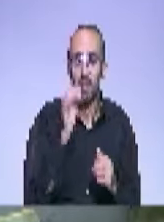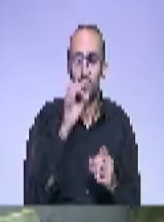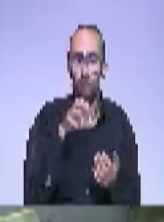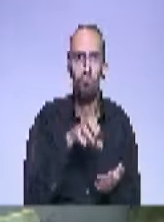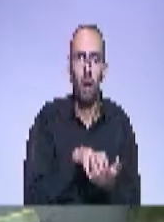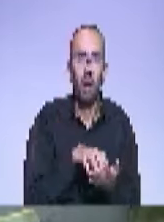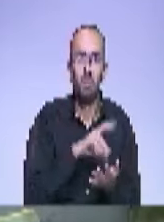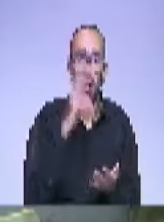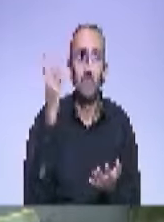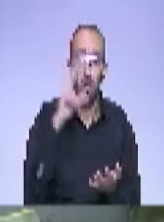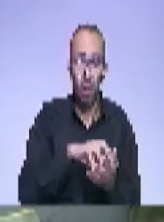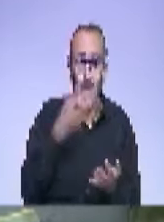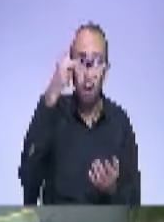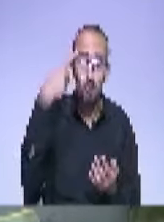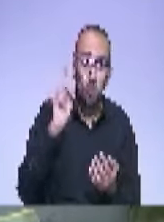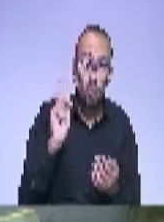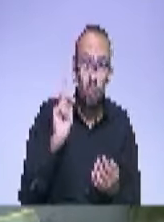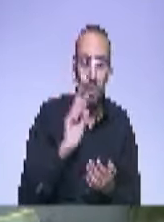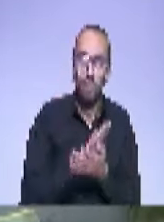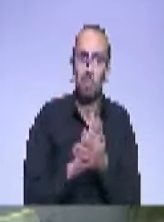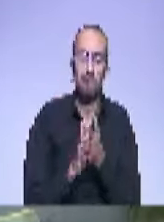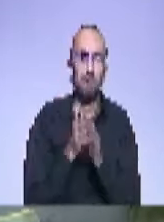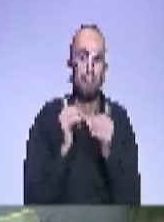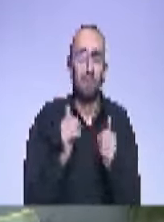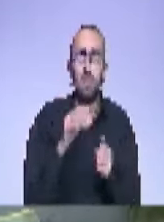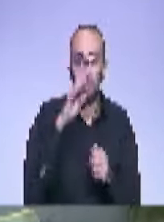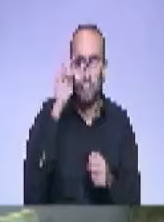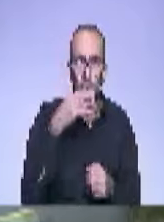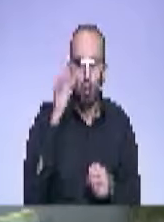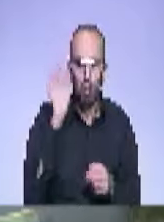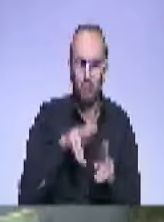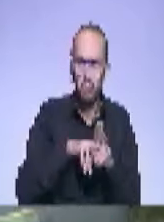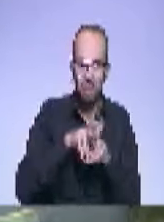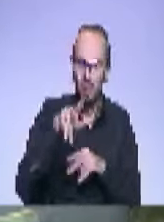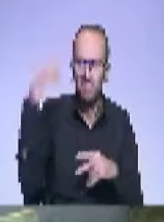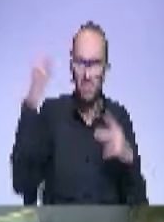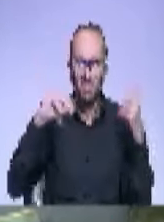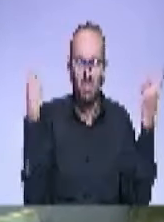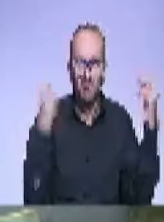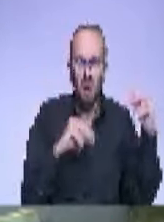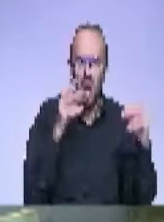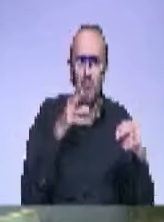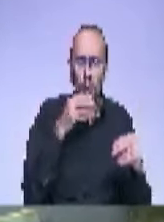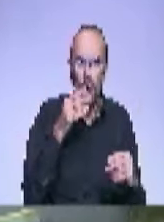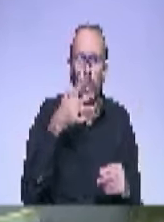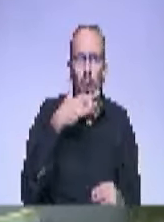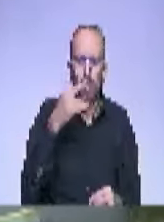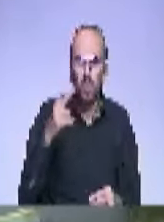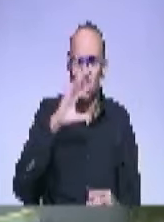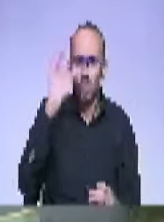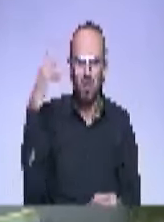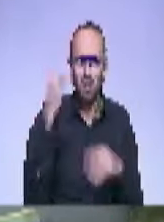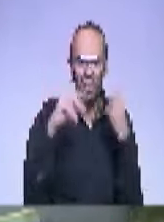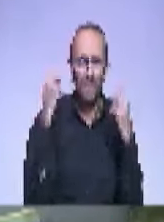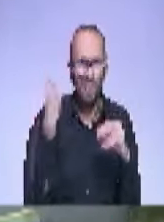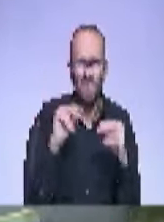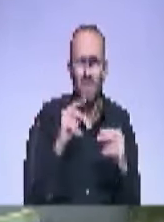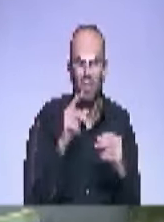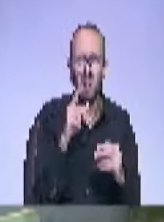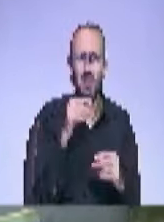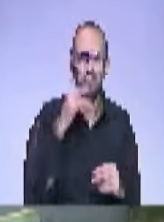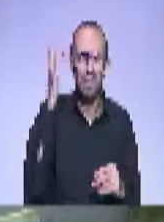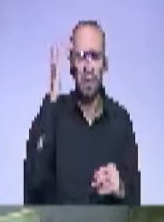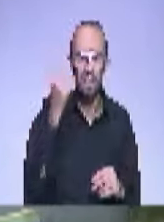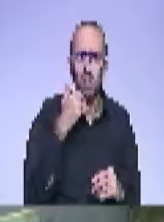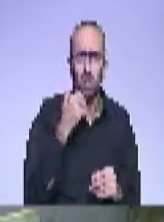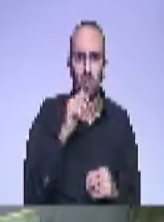شقه مستقله، طالما وصلت العلاقه مهانه بهذا الشكل من ابوه ليها، وانها لا تتحكم